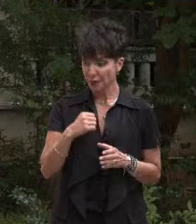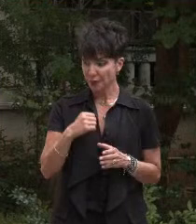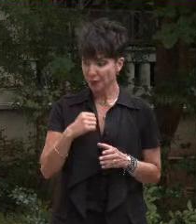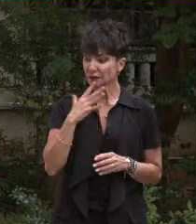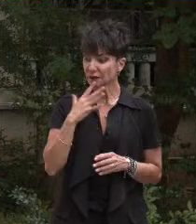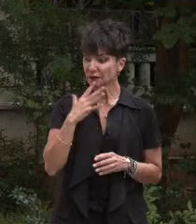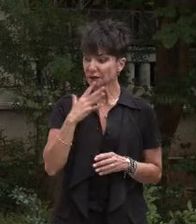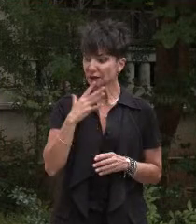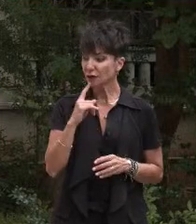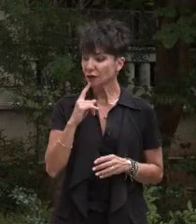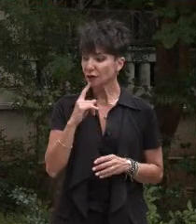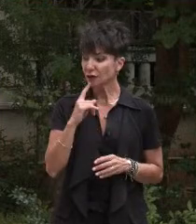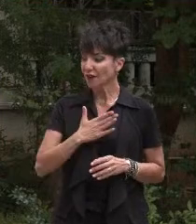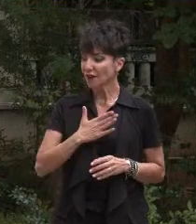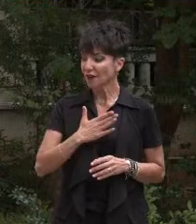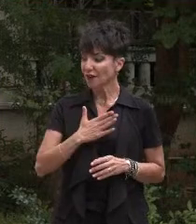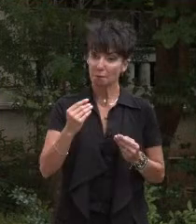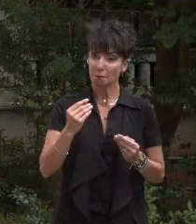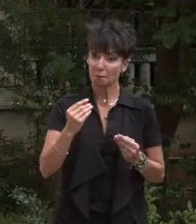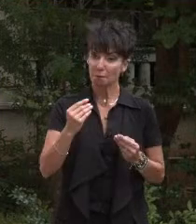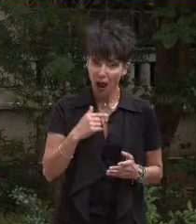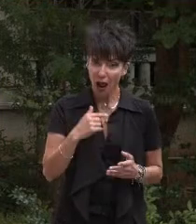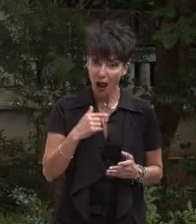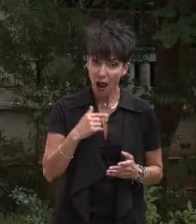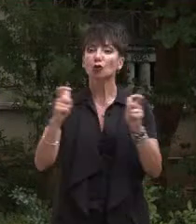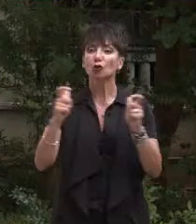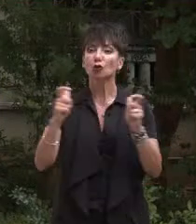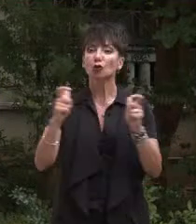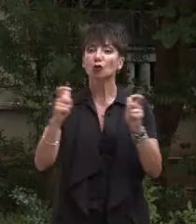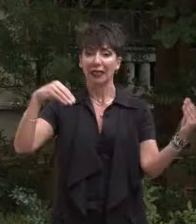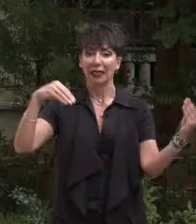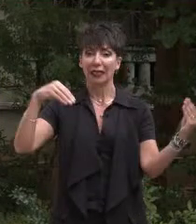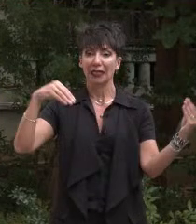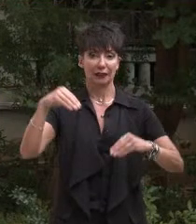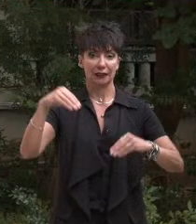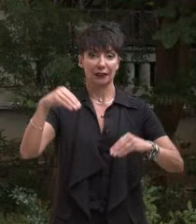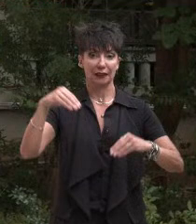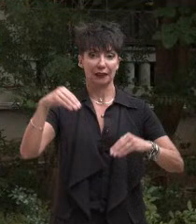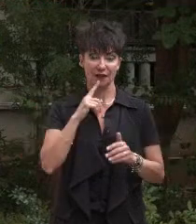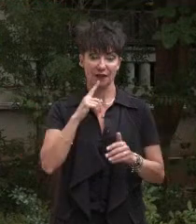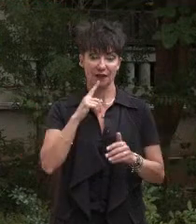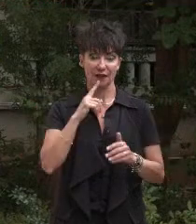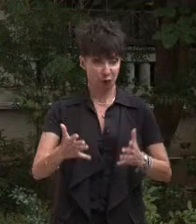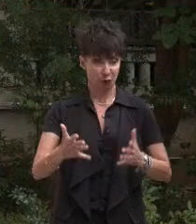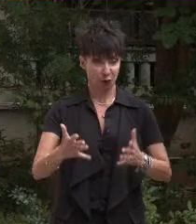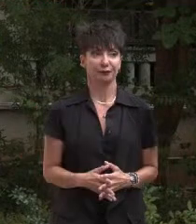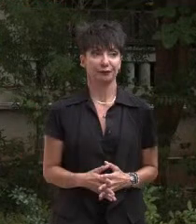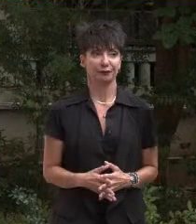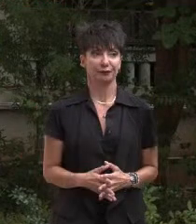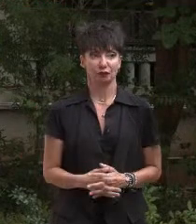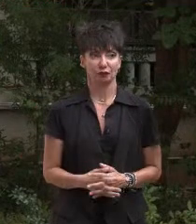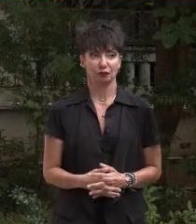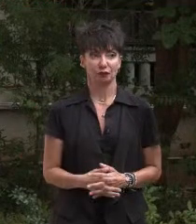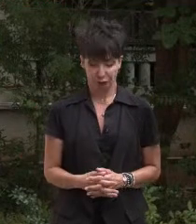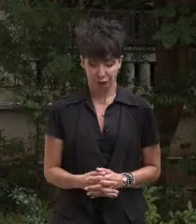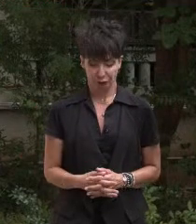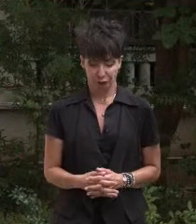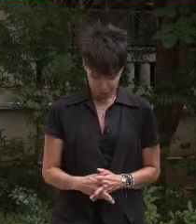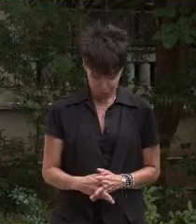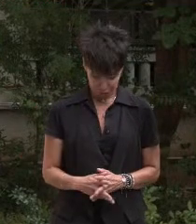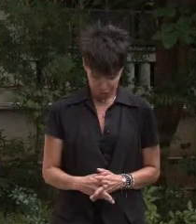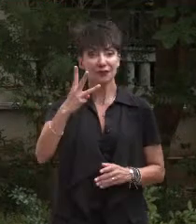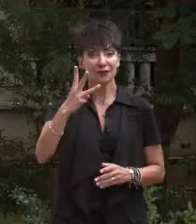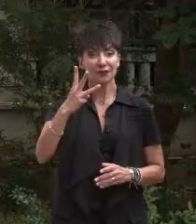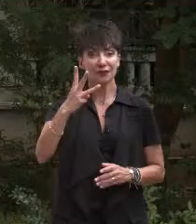αυτό και ευχαριστούμε πάρα πολύ τα σχολεία που συμμετείχαν σε αυτόν τον διαγωνισμό. Το τρίτο